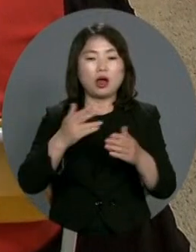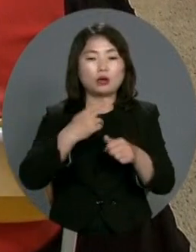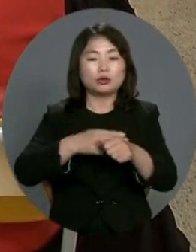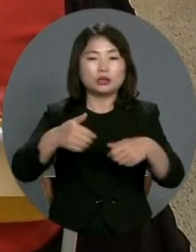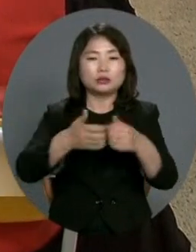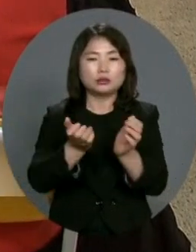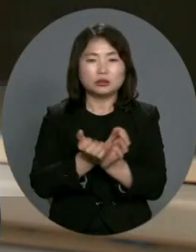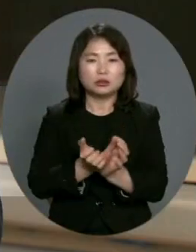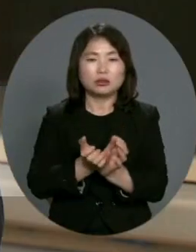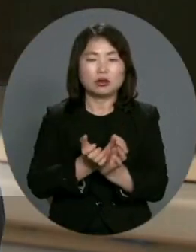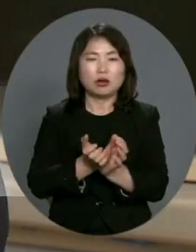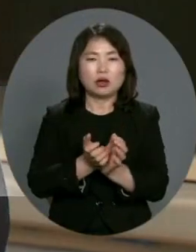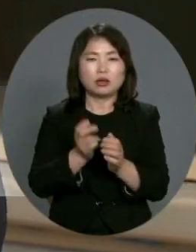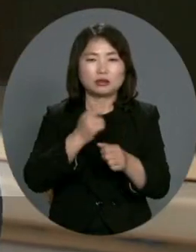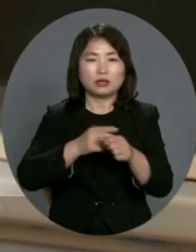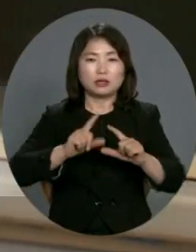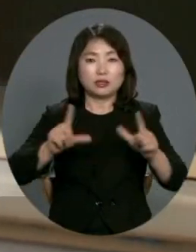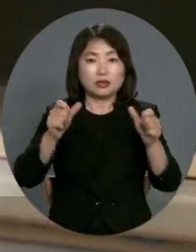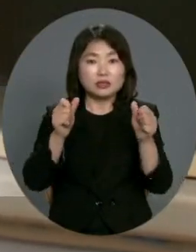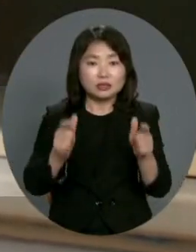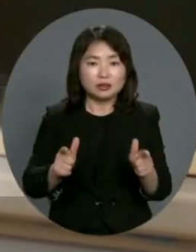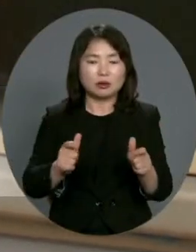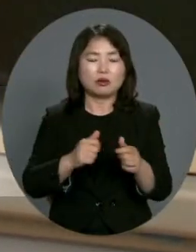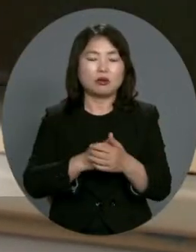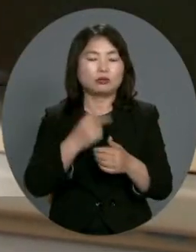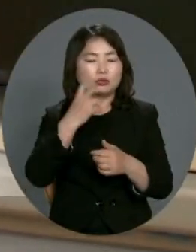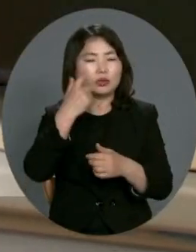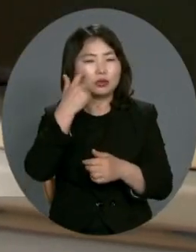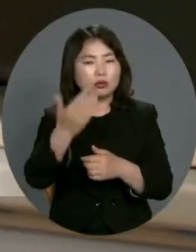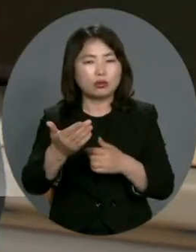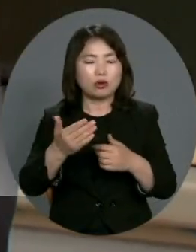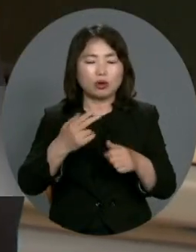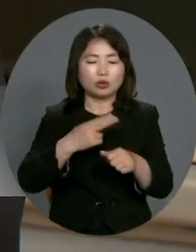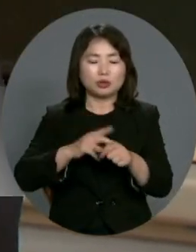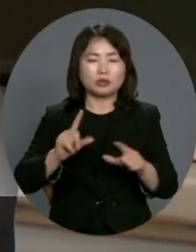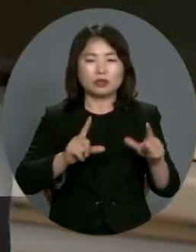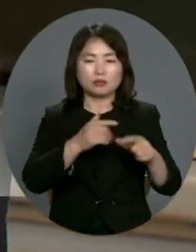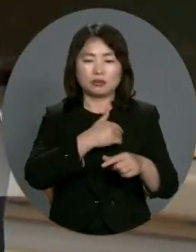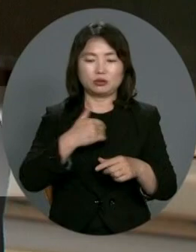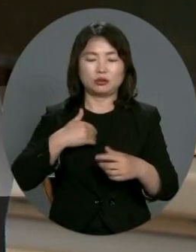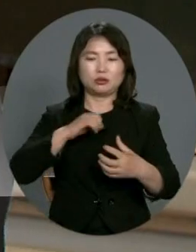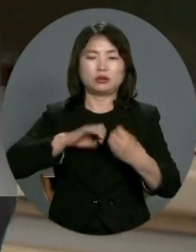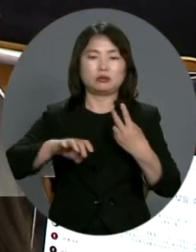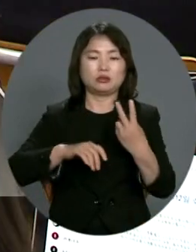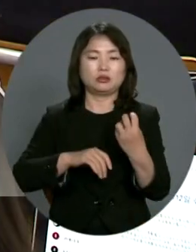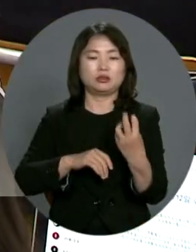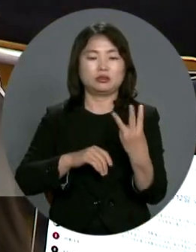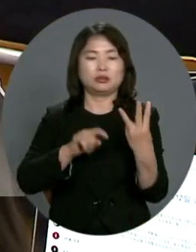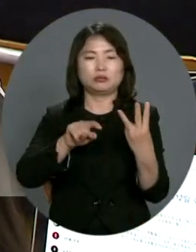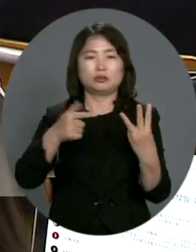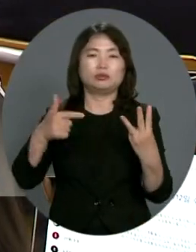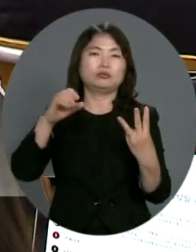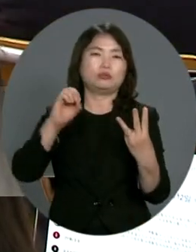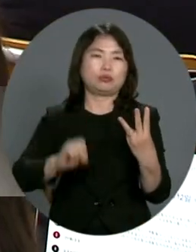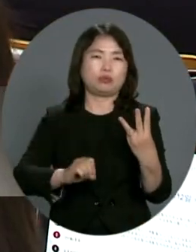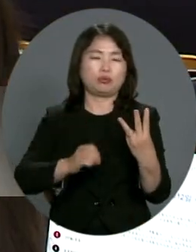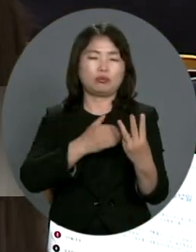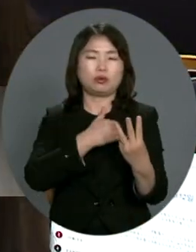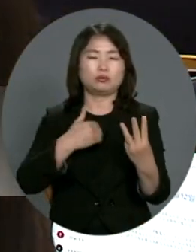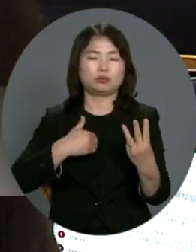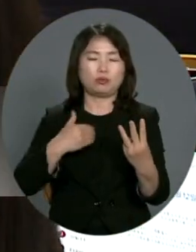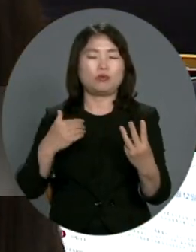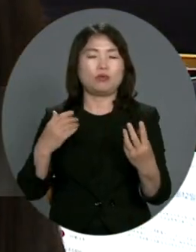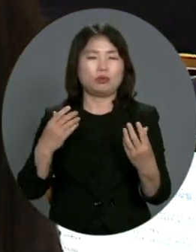한국교원단체 총연합회가 스승의 날을 기념한 조사에서 교직 생활에 만족한다는 응답은 23.6%에